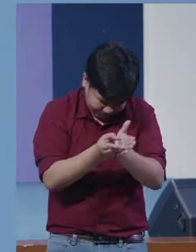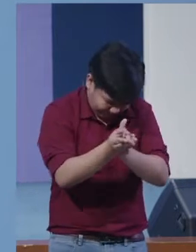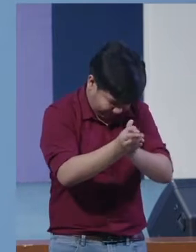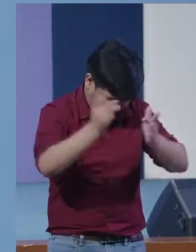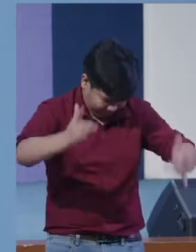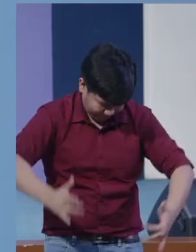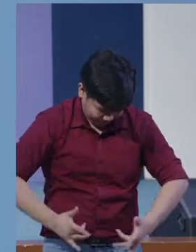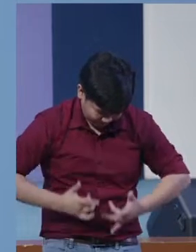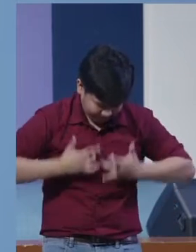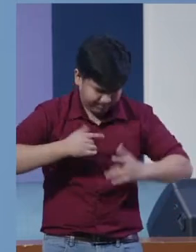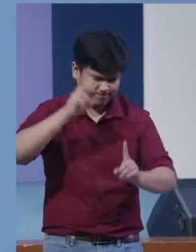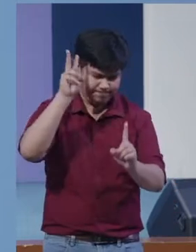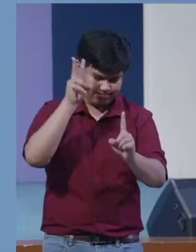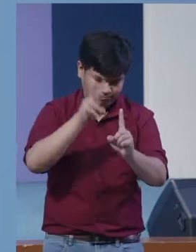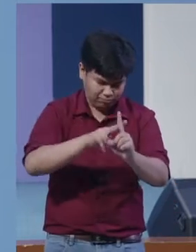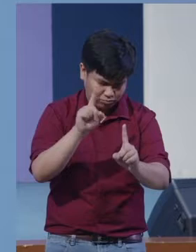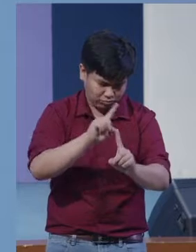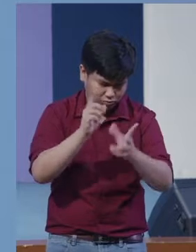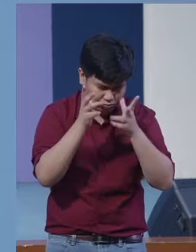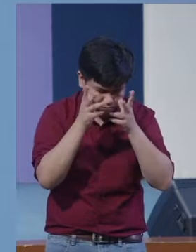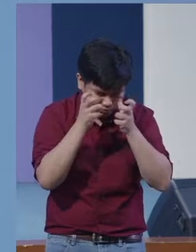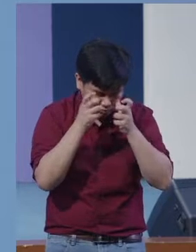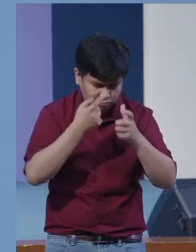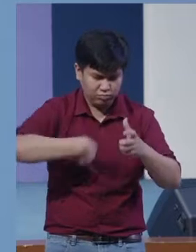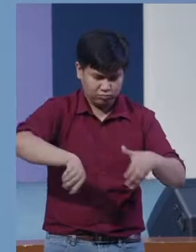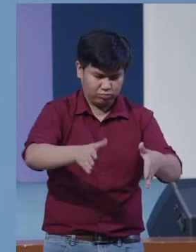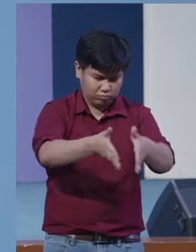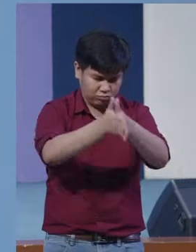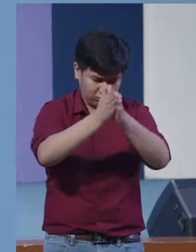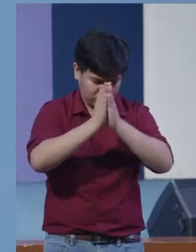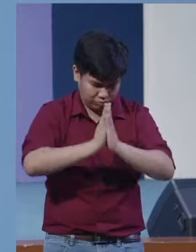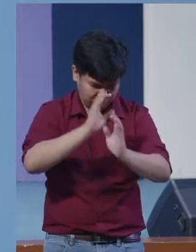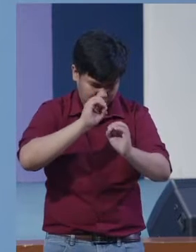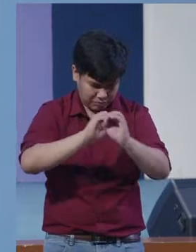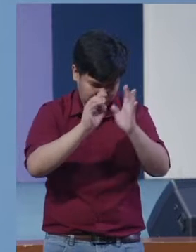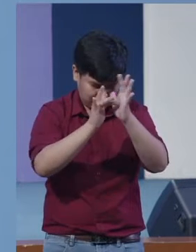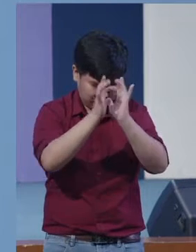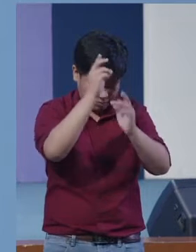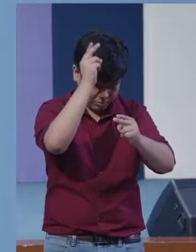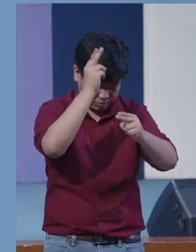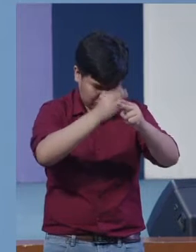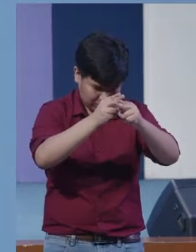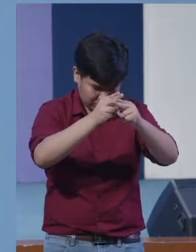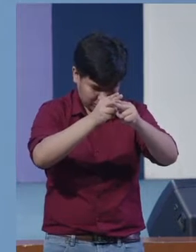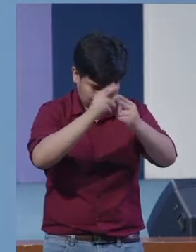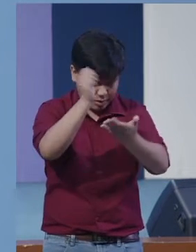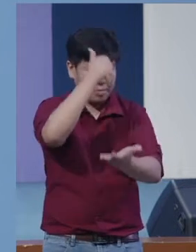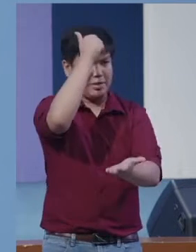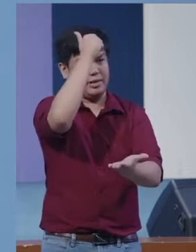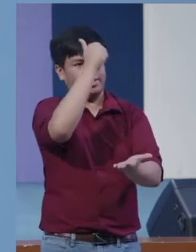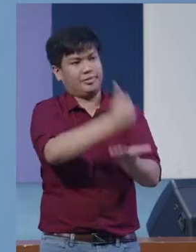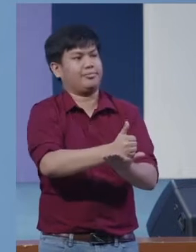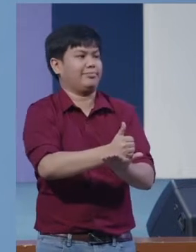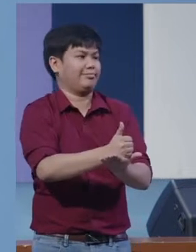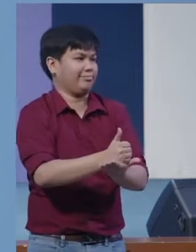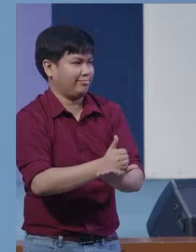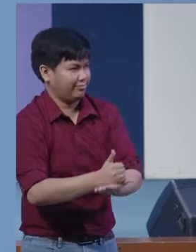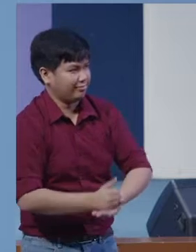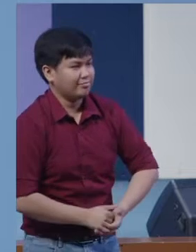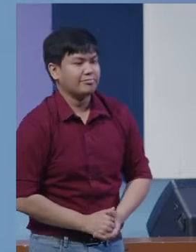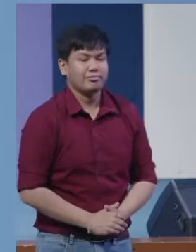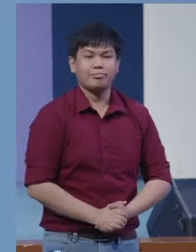sa aming pang-araw-araw na buhay. Ito ang aming samot dalangin sa pangalan ni Jesus. Amen.